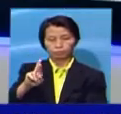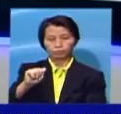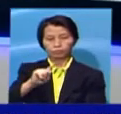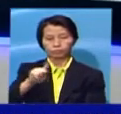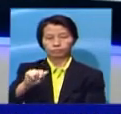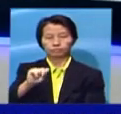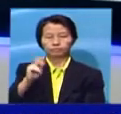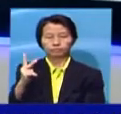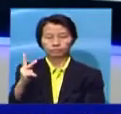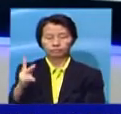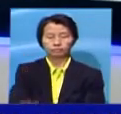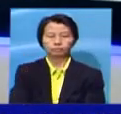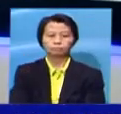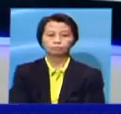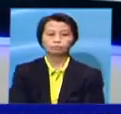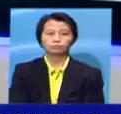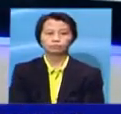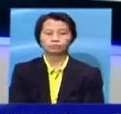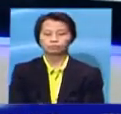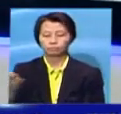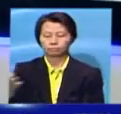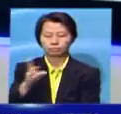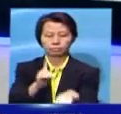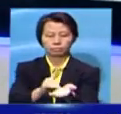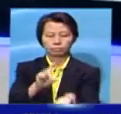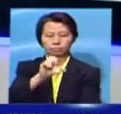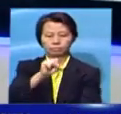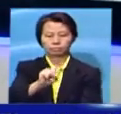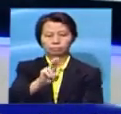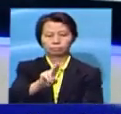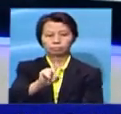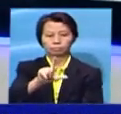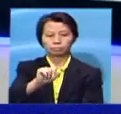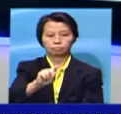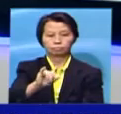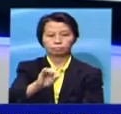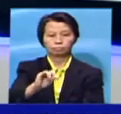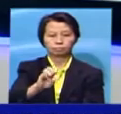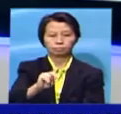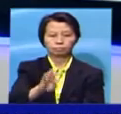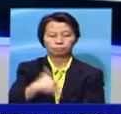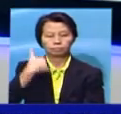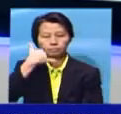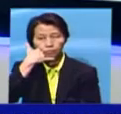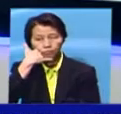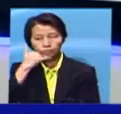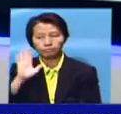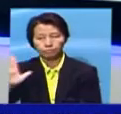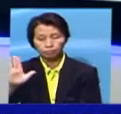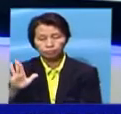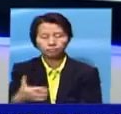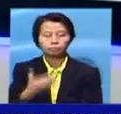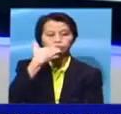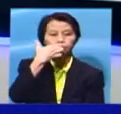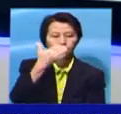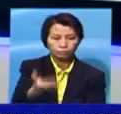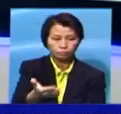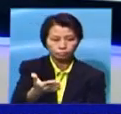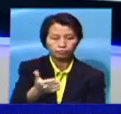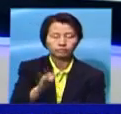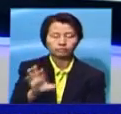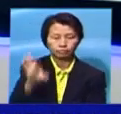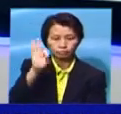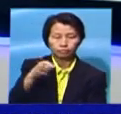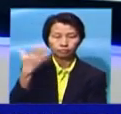Razak dalam par itu Tan Sri Dr Sulaiman Mahbub yang dihubungi kami berterima kasih dengan pelantikan tersebut